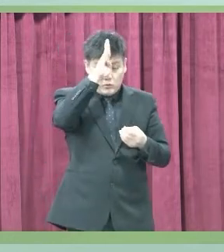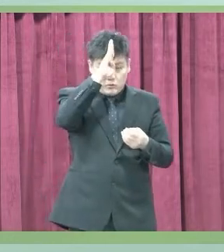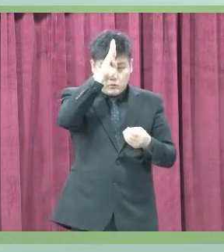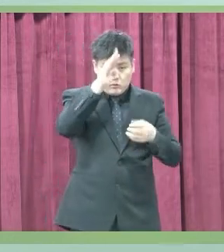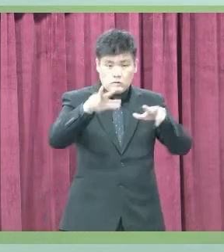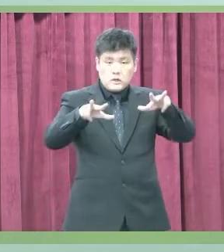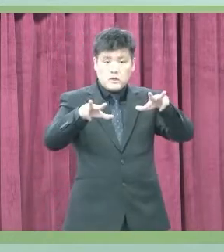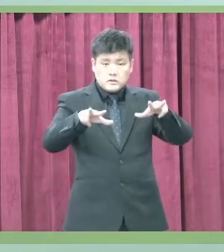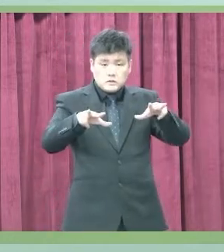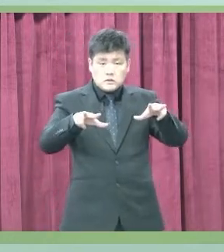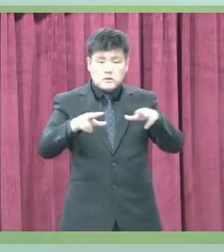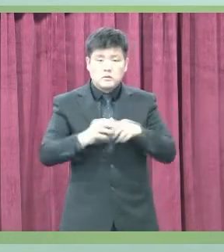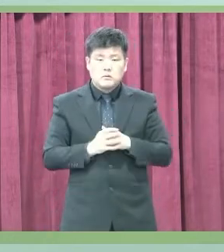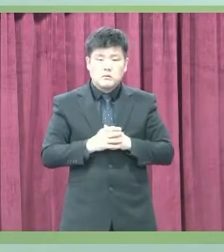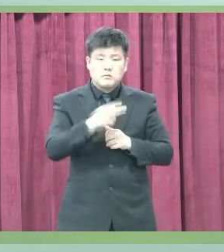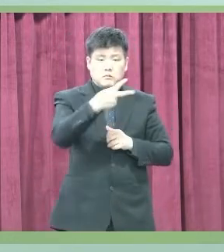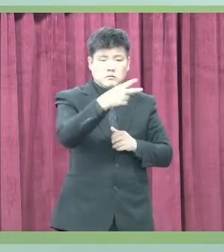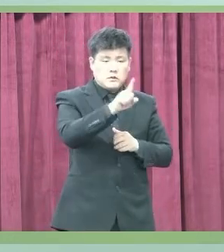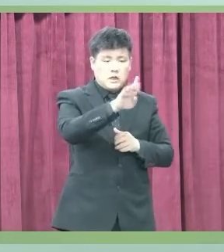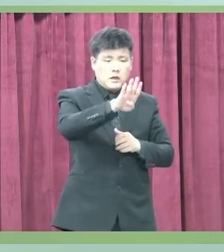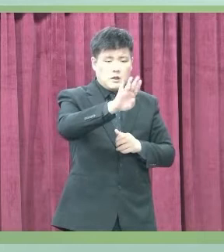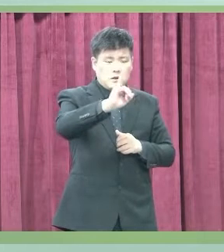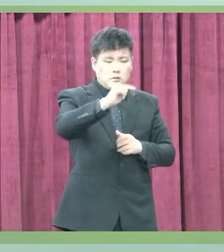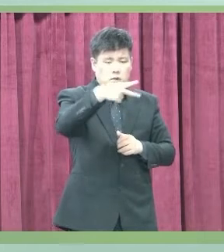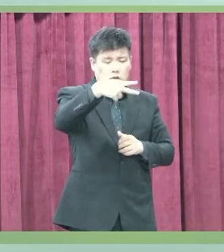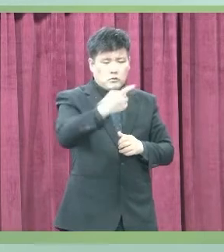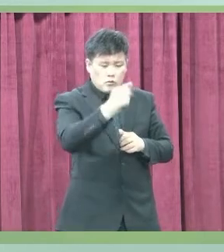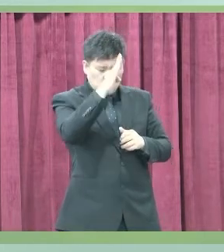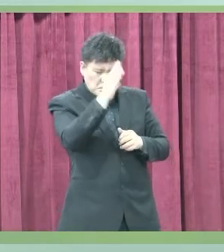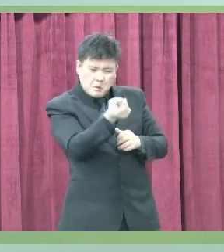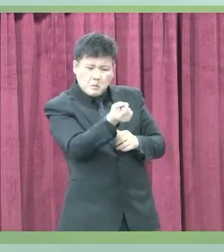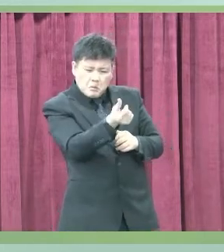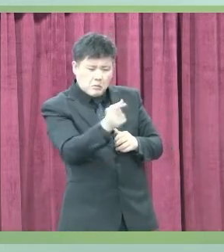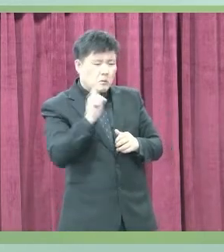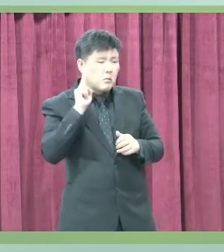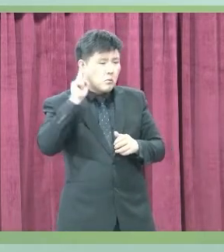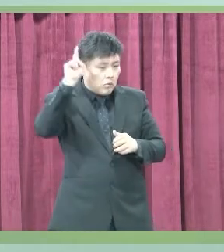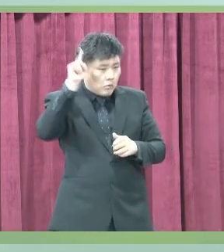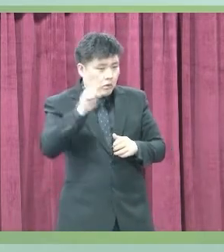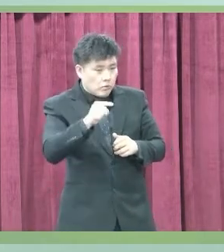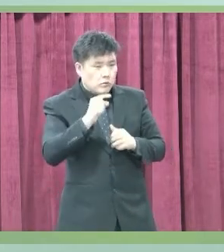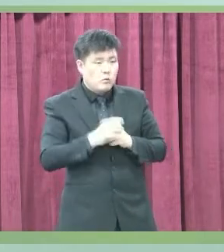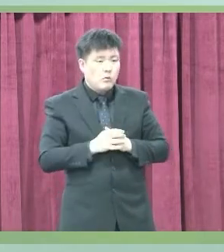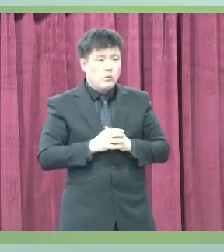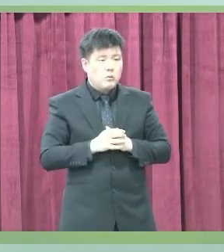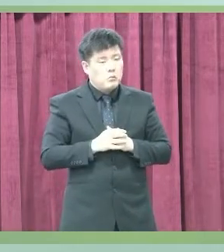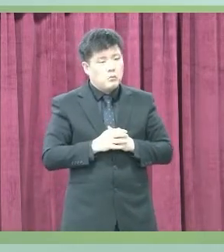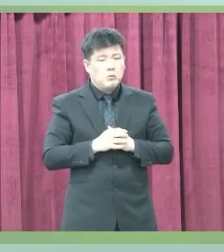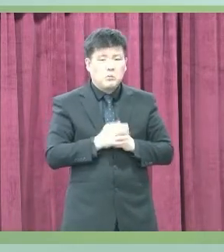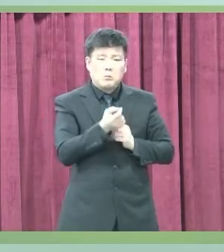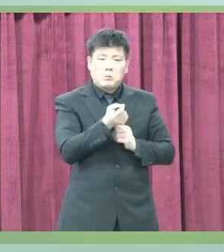지금 이 비장애인에서 다빈도 질환에 나타나지 않고요. 고혈압 같은 경우도 지금 장애인에서 훨씬 상위에